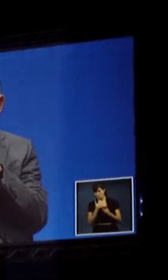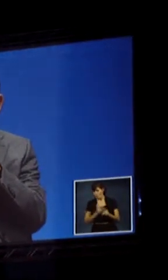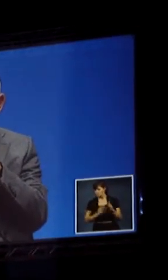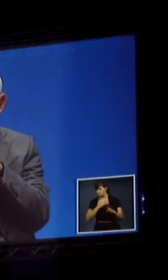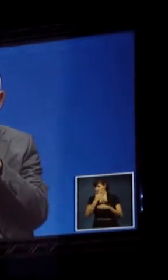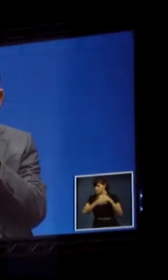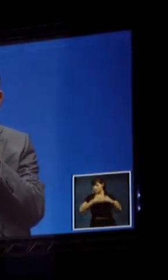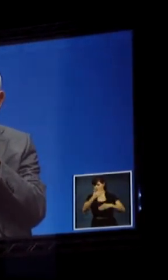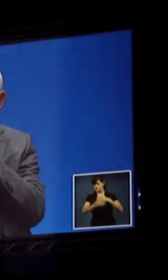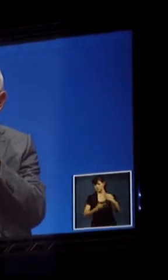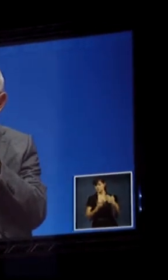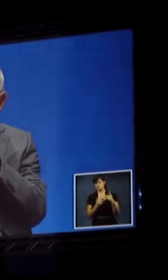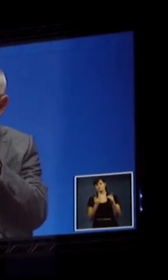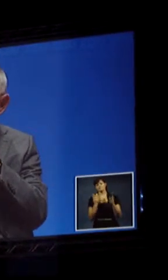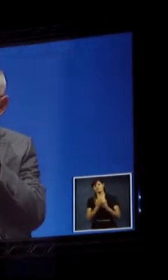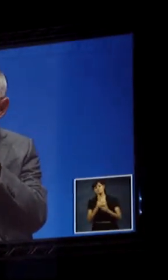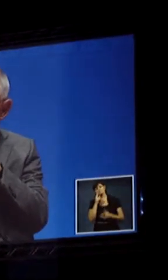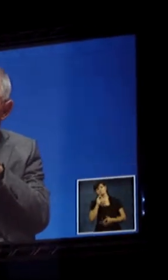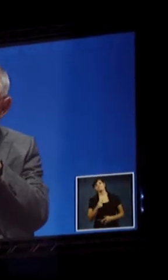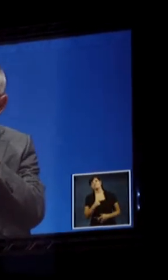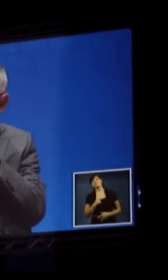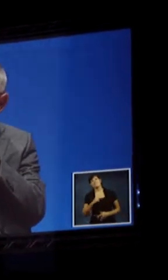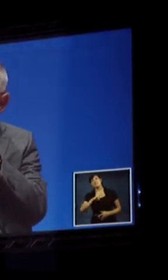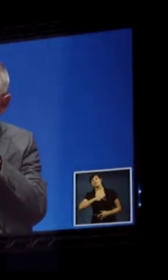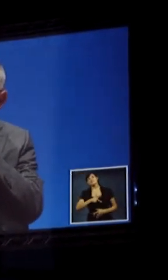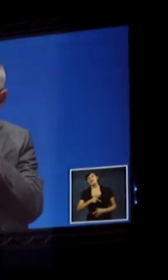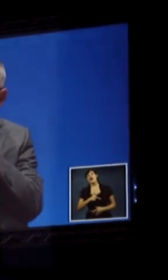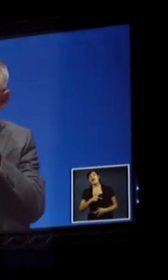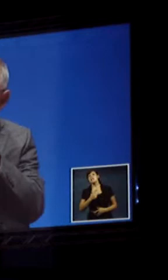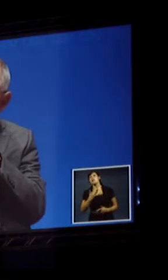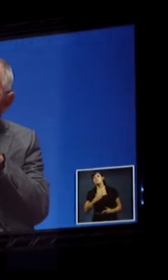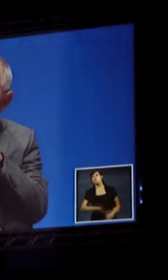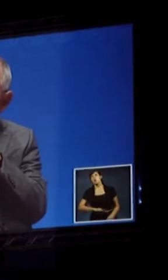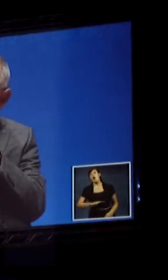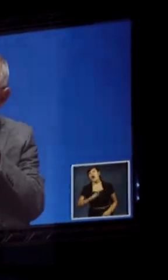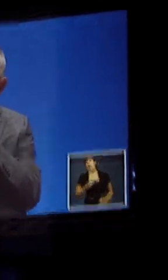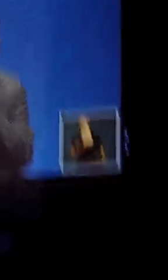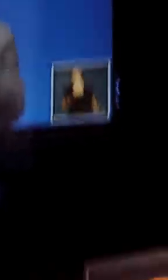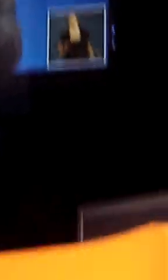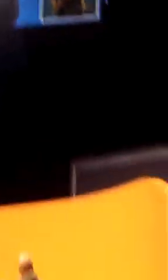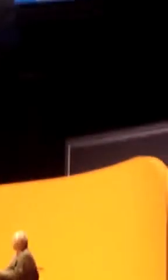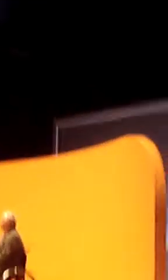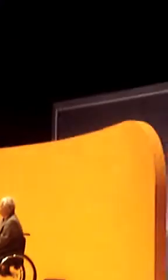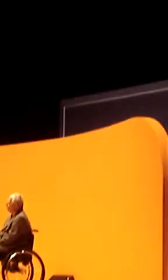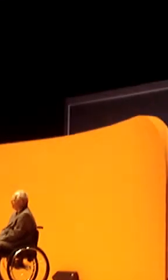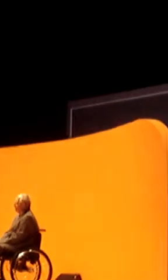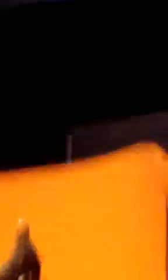eben wieder, Sozialdemokraten verstehen nichts von der Wirtschaft und mit dem Geld können sie nicht umgehen.